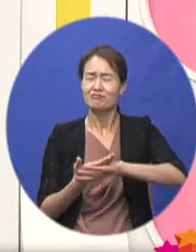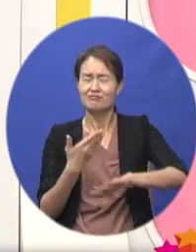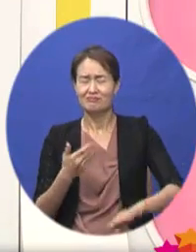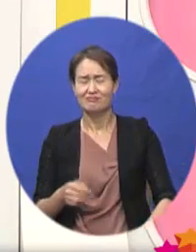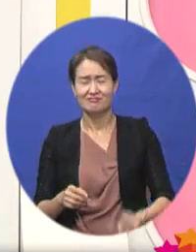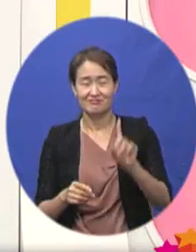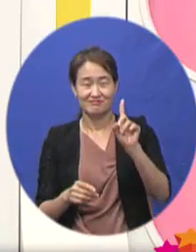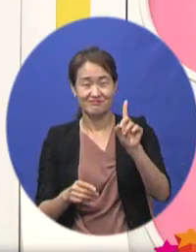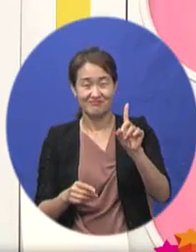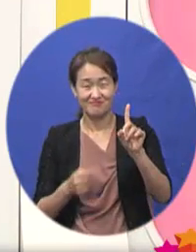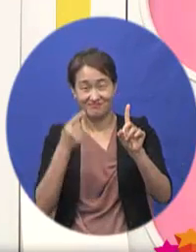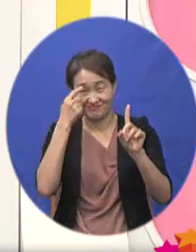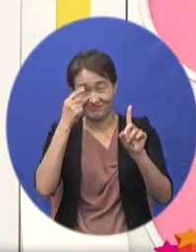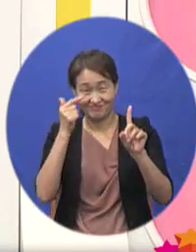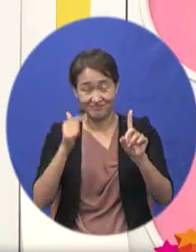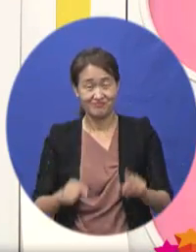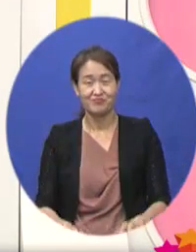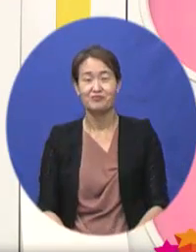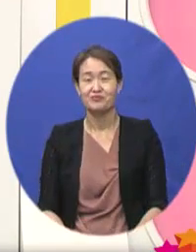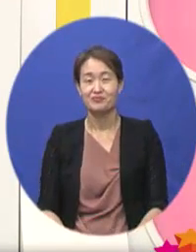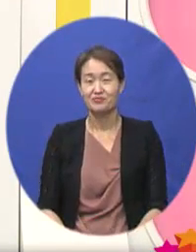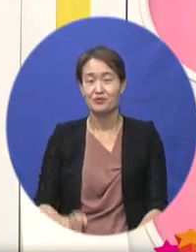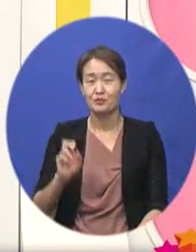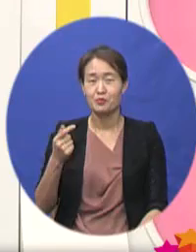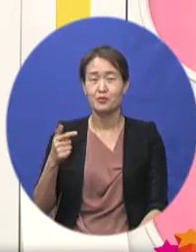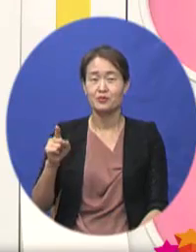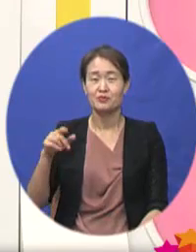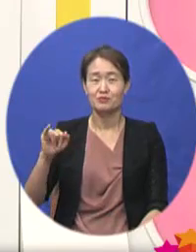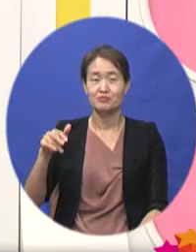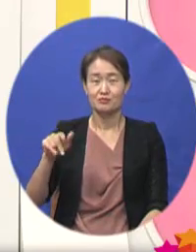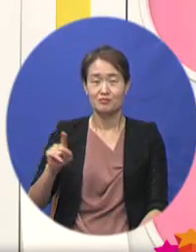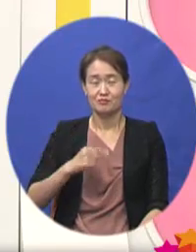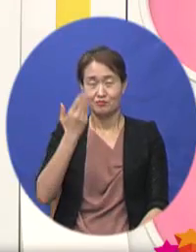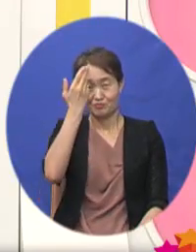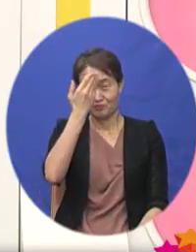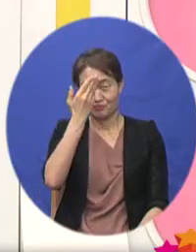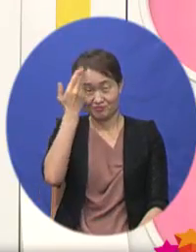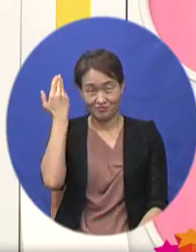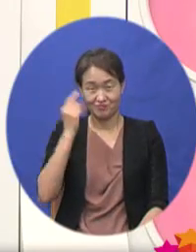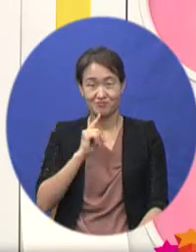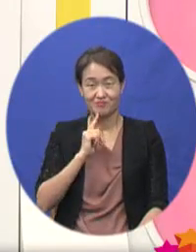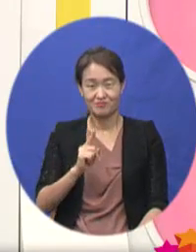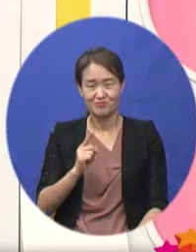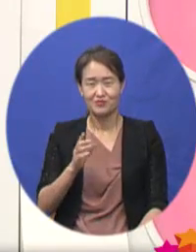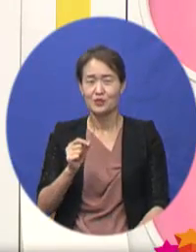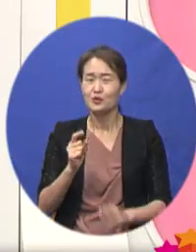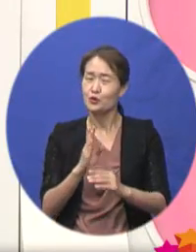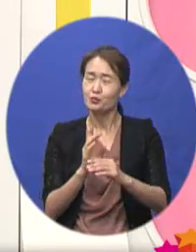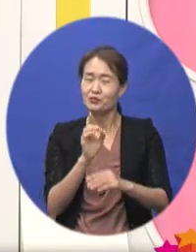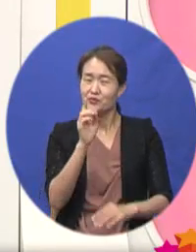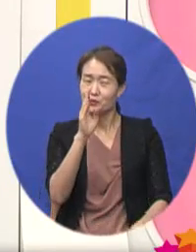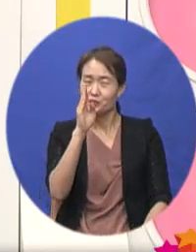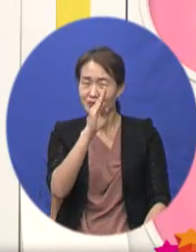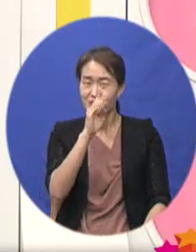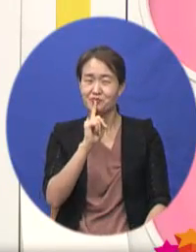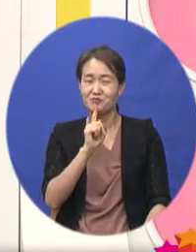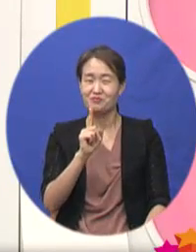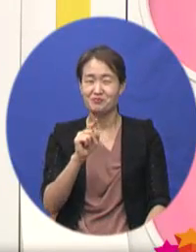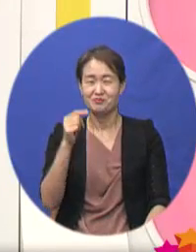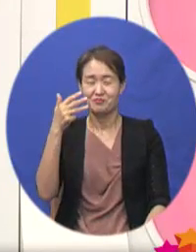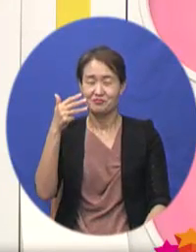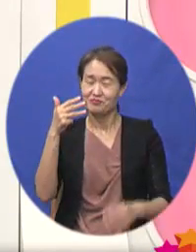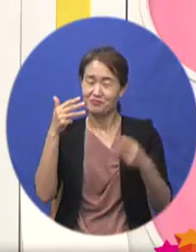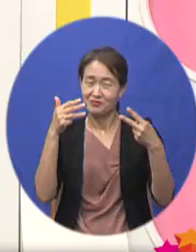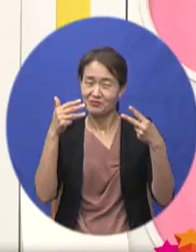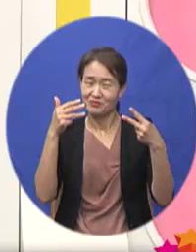한 가지밖에 없어요. 무슨? 아니지. 뭐요? 모나리자는 딱 정 네. 중앙으로 이 가르마를 탔는데 네? 약간 8대 네.